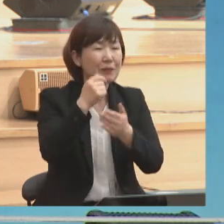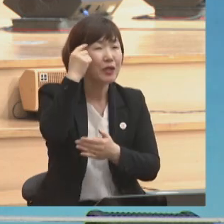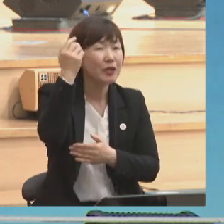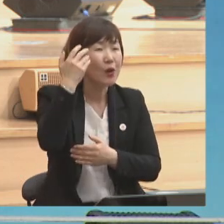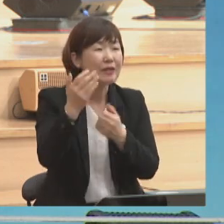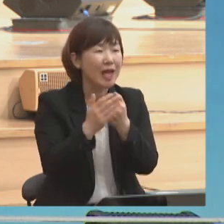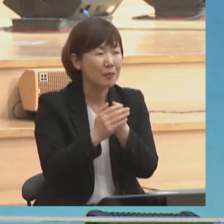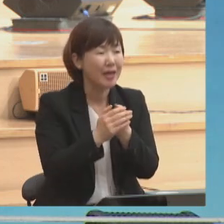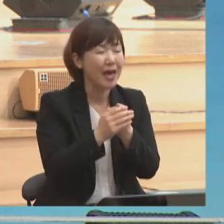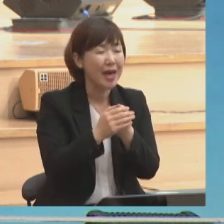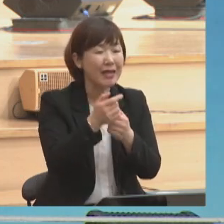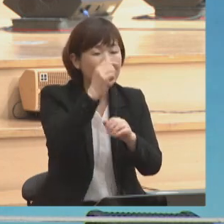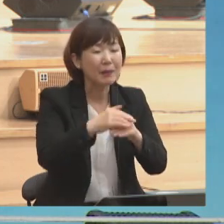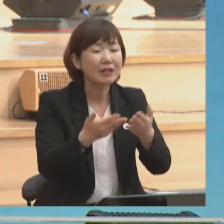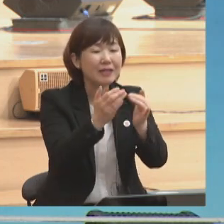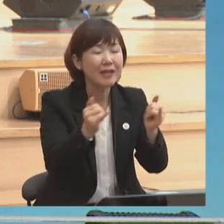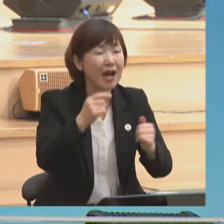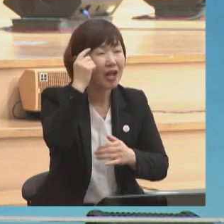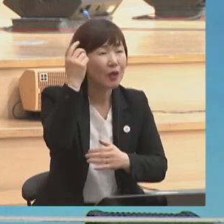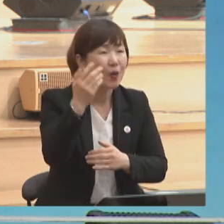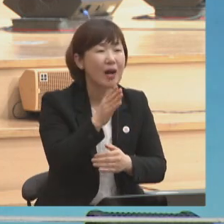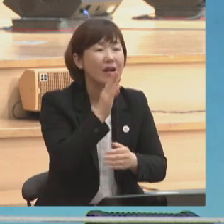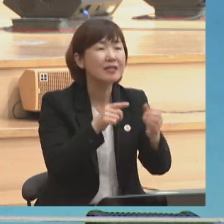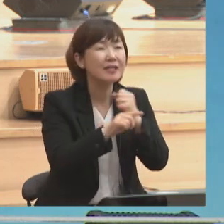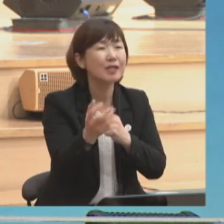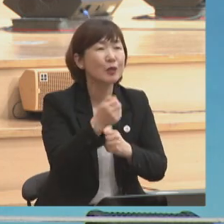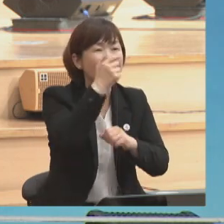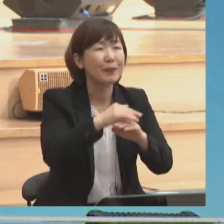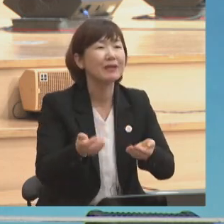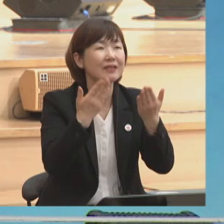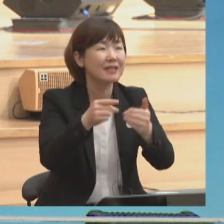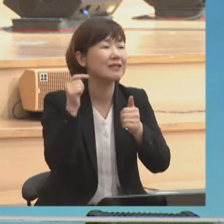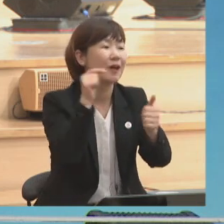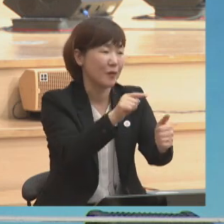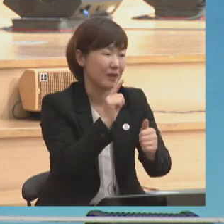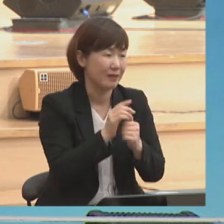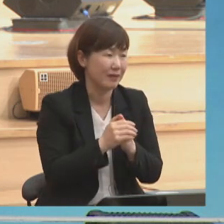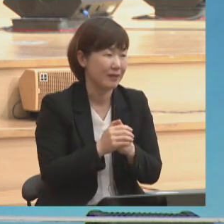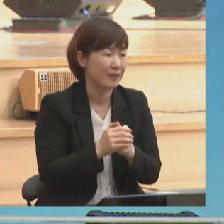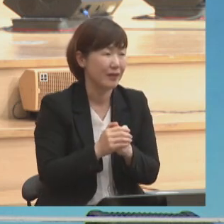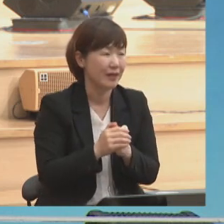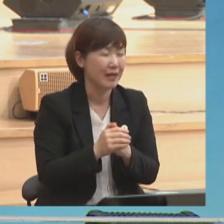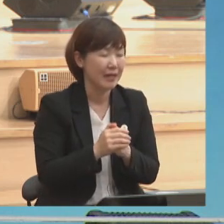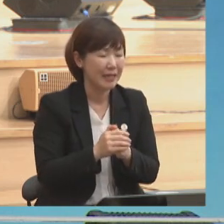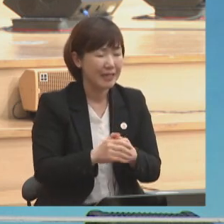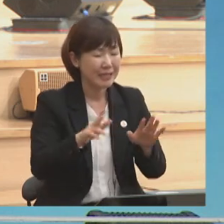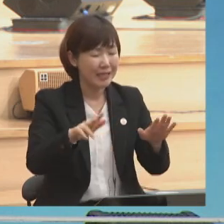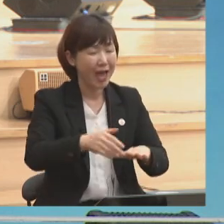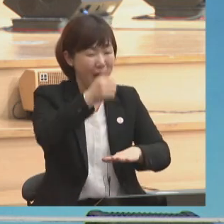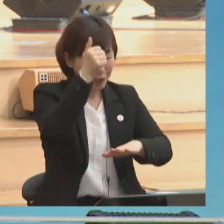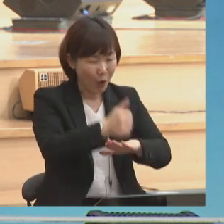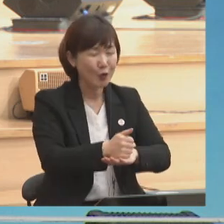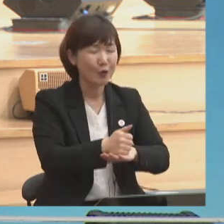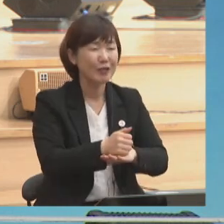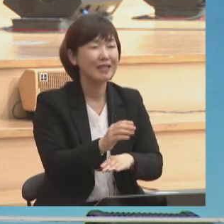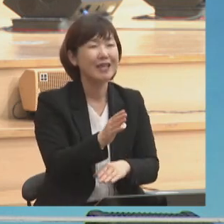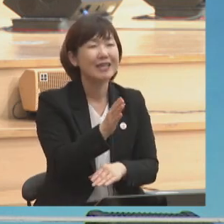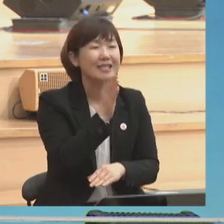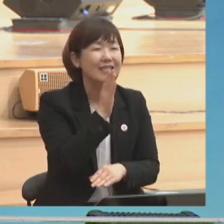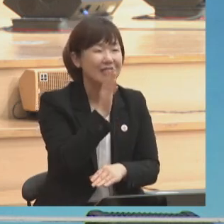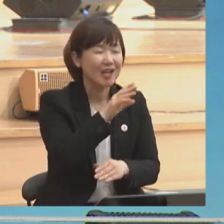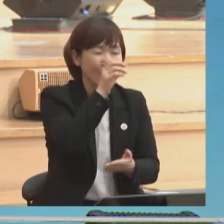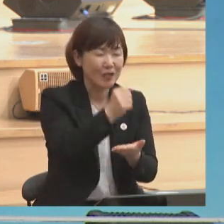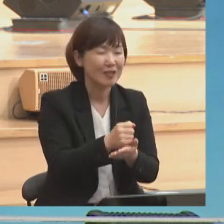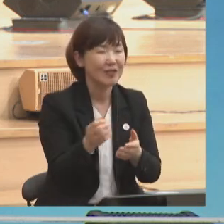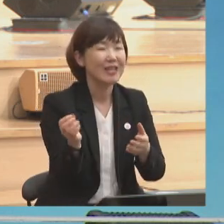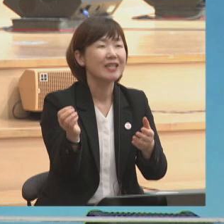진리로 예배할지니라. 비로소 정상적인 대화가 주님과 오가기 시작한 거예요. 여러분